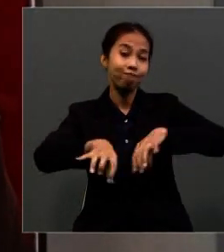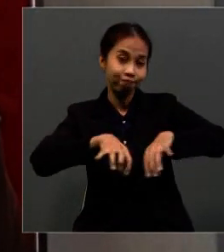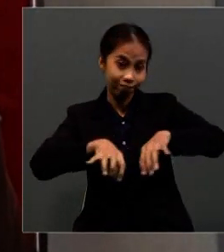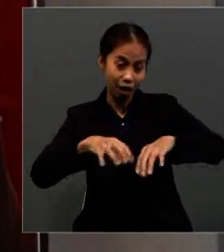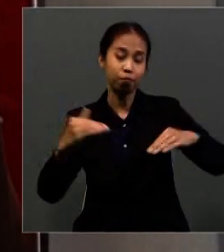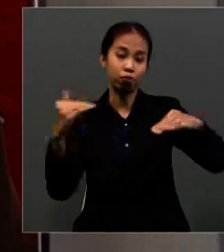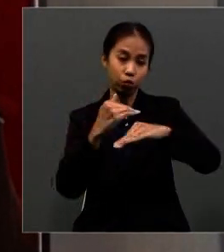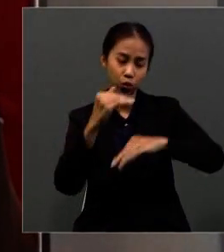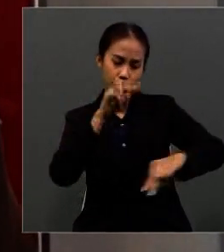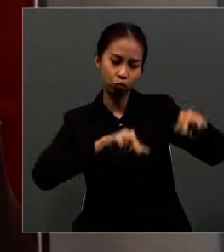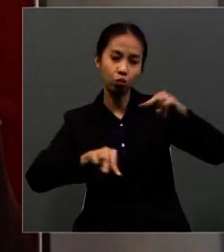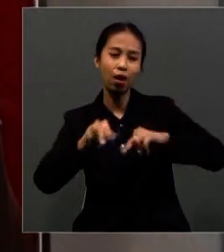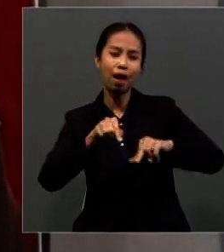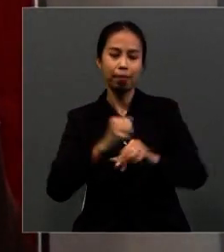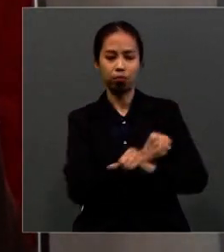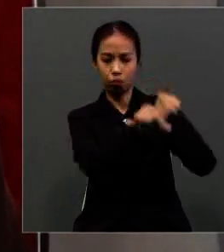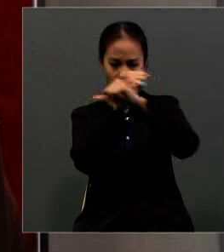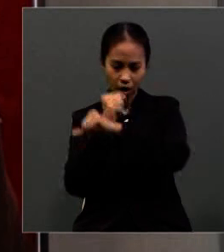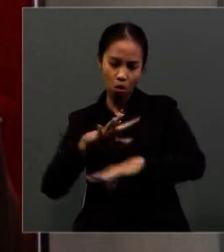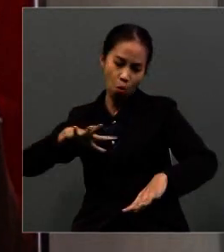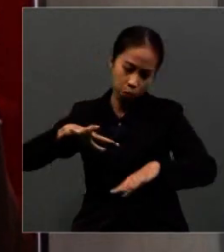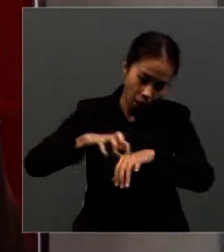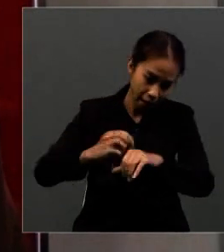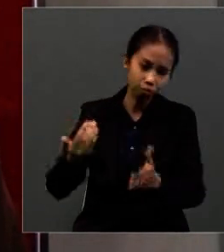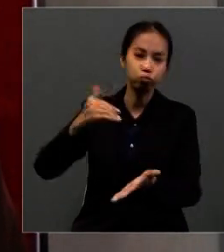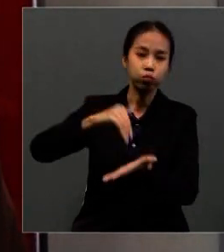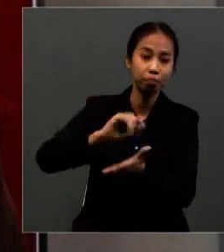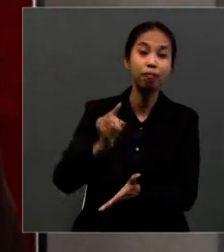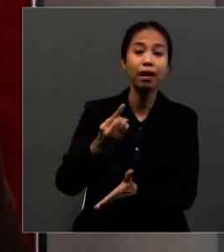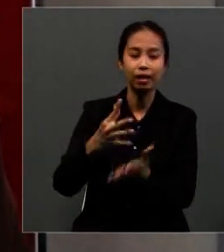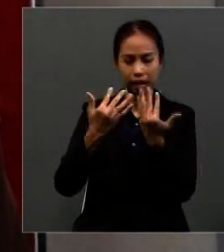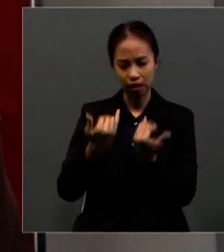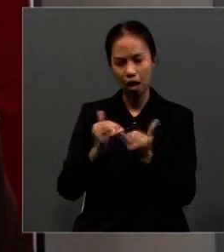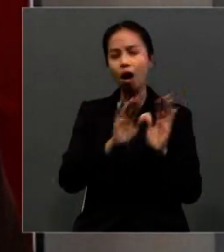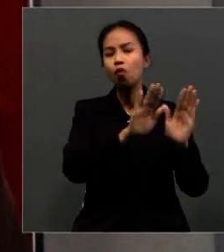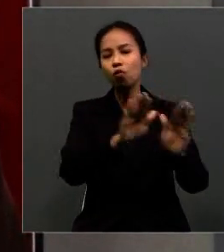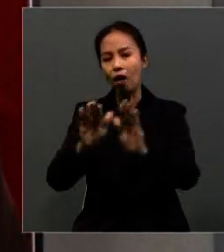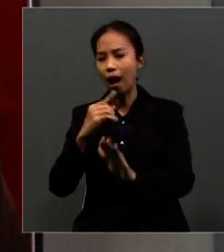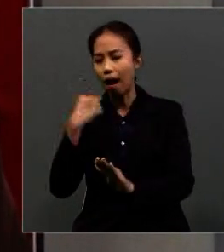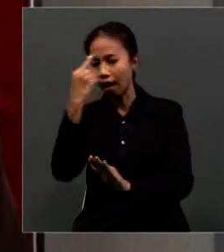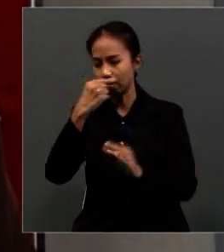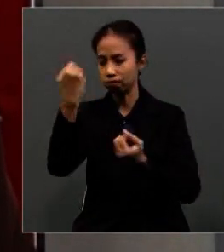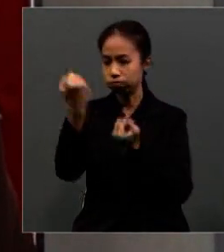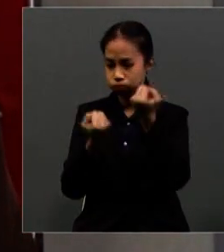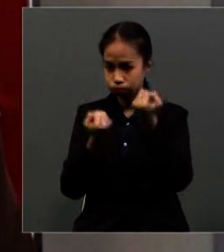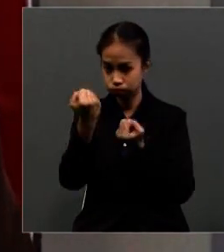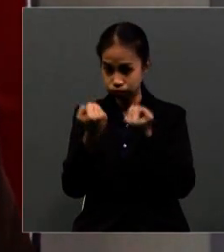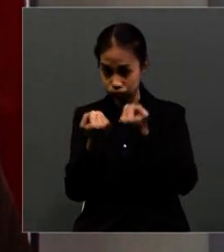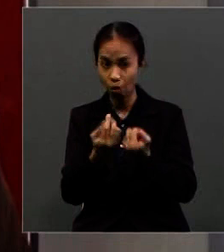พื่อป้องกันการเกิดอุบัติเหตุซ้ำซ้อนนะครับทั้งนี้ฝากให้พี่น้องประชาชนผู้ใช้ทางนะครับให้มีวินัยในการขับรถ